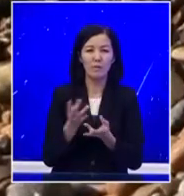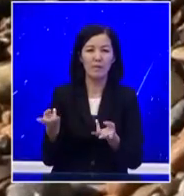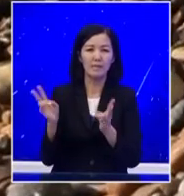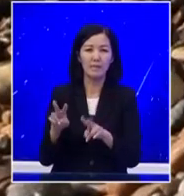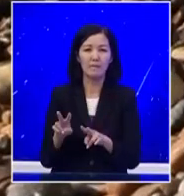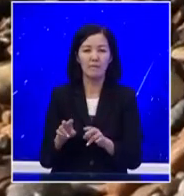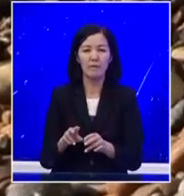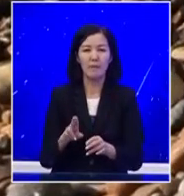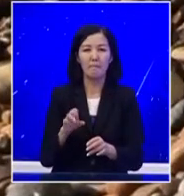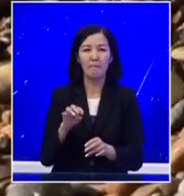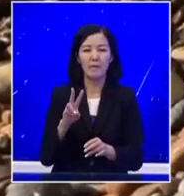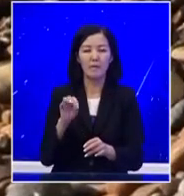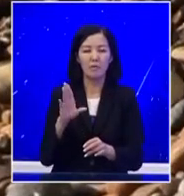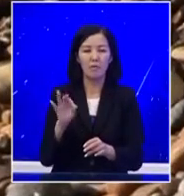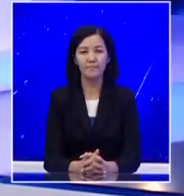от пикников